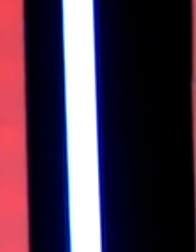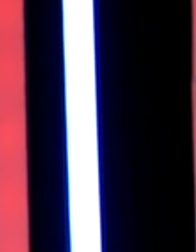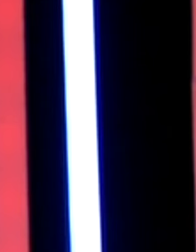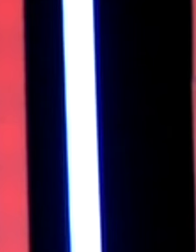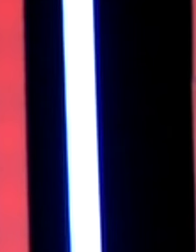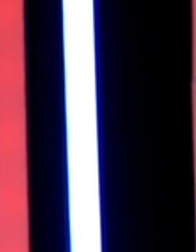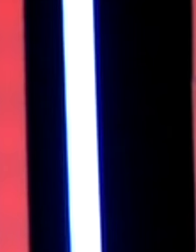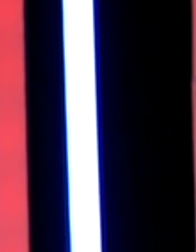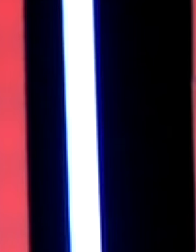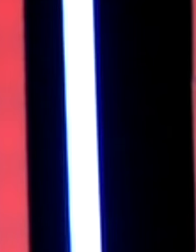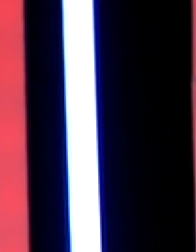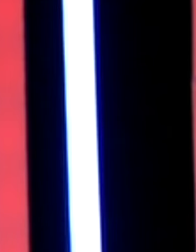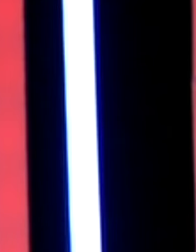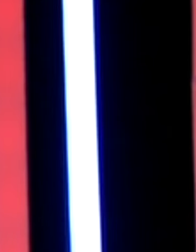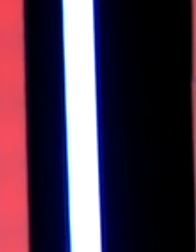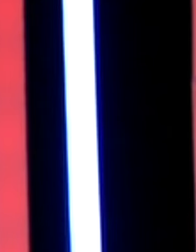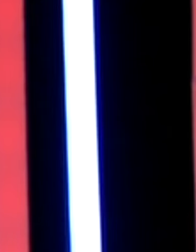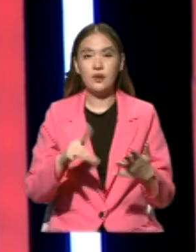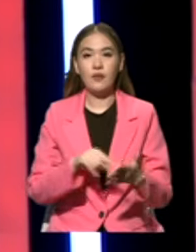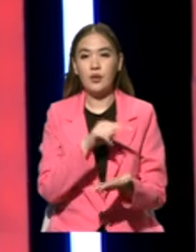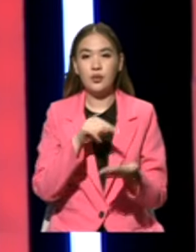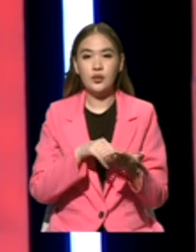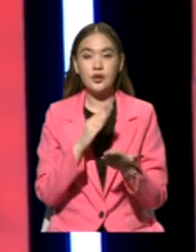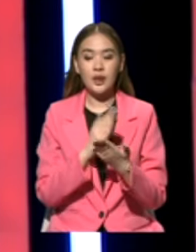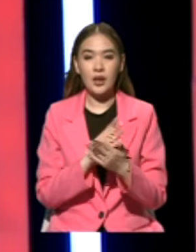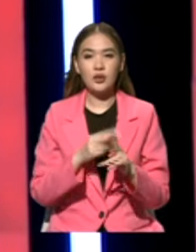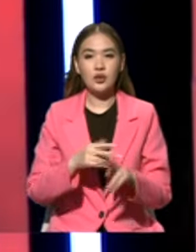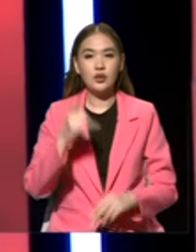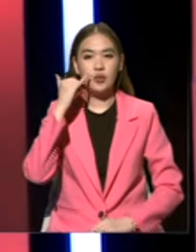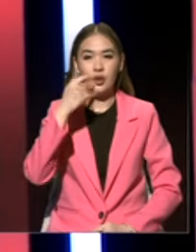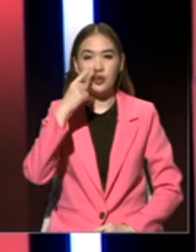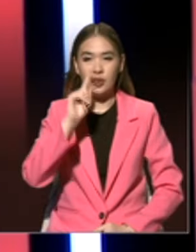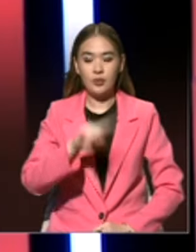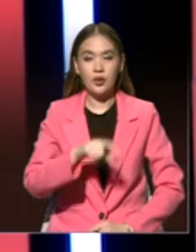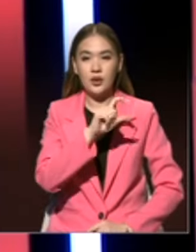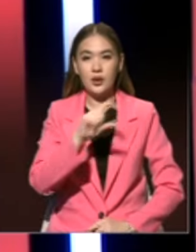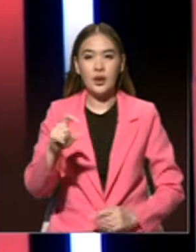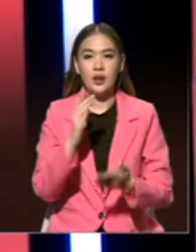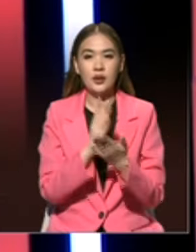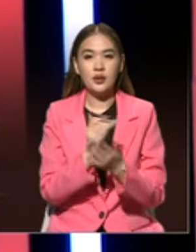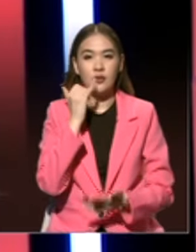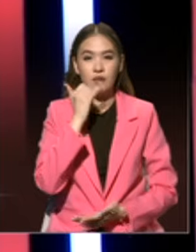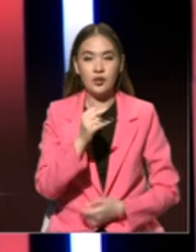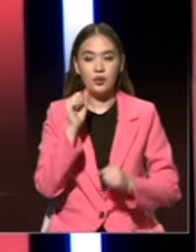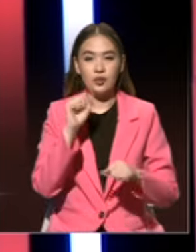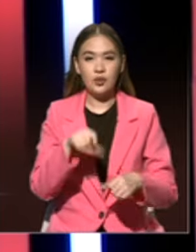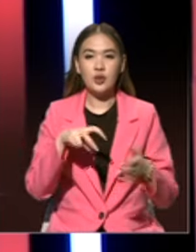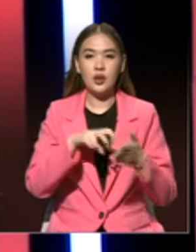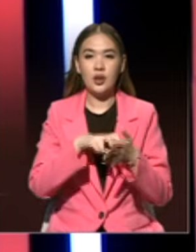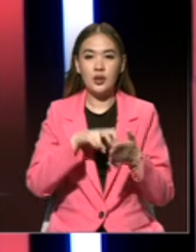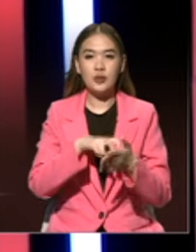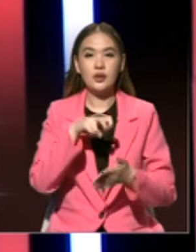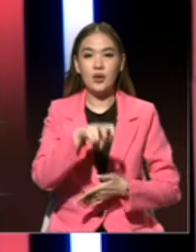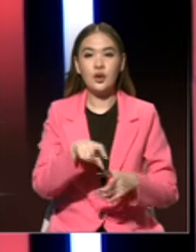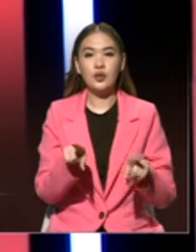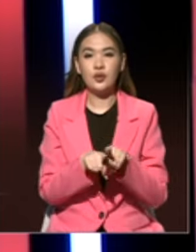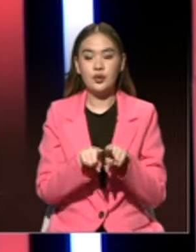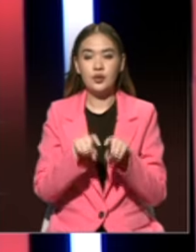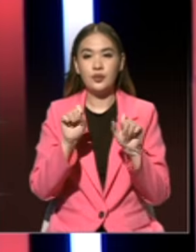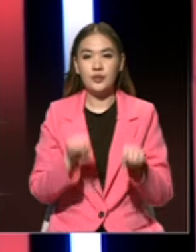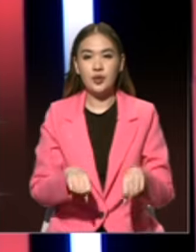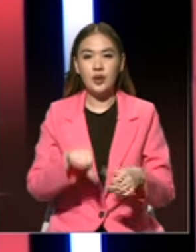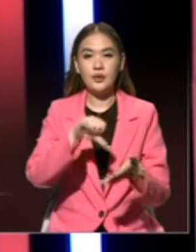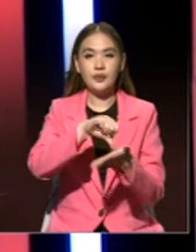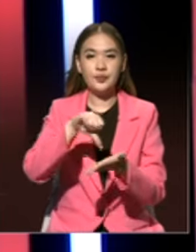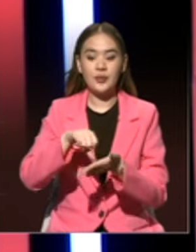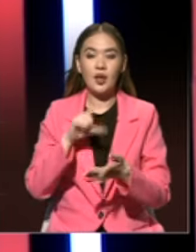Тікелей эфирдеміз, қымбатты көрермен, қоятын сұрақтарыңыз болса, мына төменде көрсетілген телефон нөмірлеріне қоңырау шалыңыздар, немесе WhatsApp желімізге жазбаша хабарлама жібере аласыздар. Студия